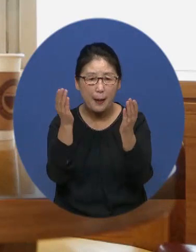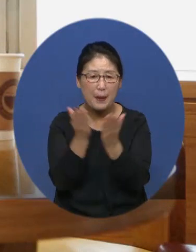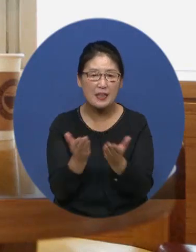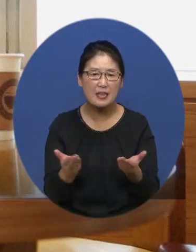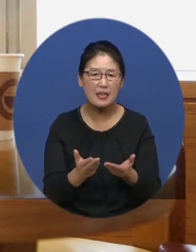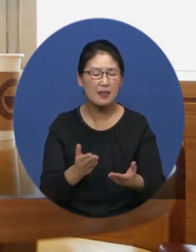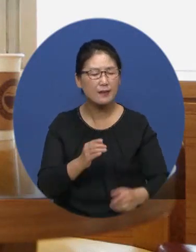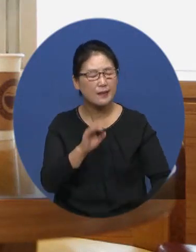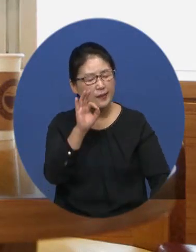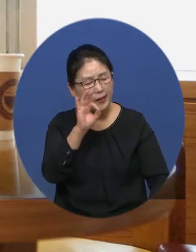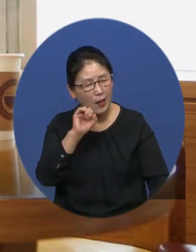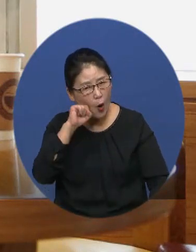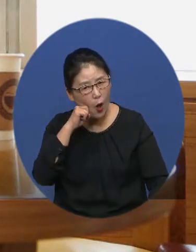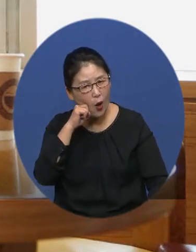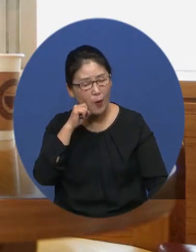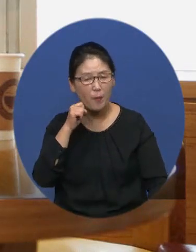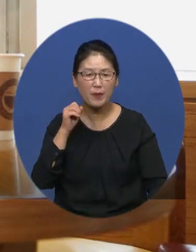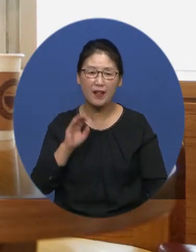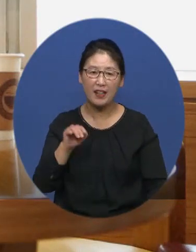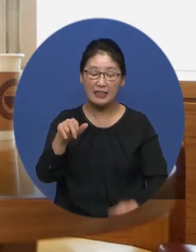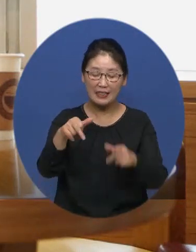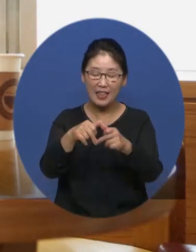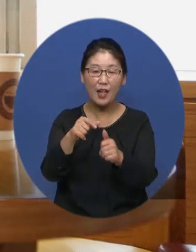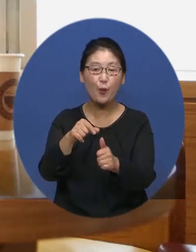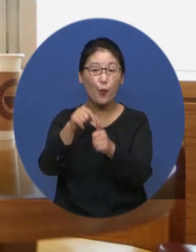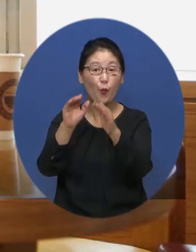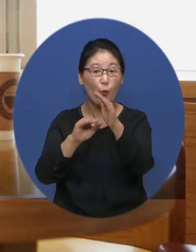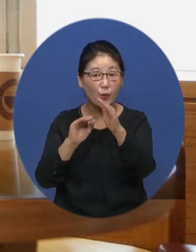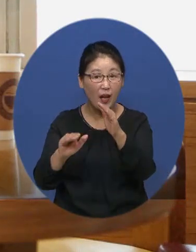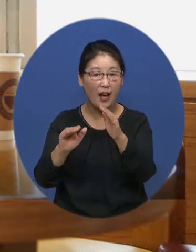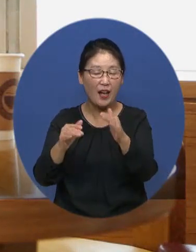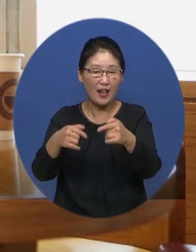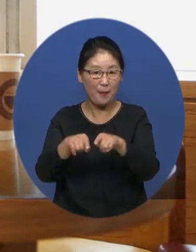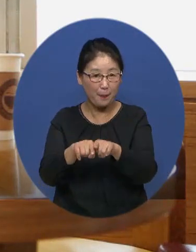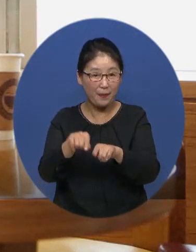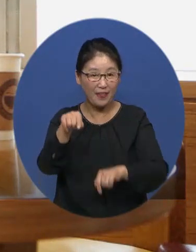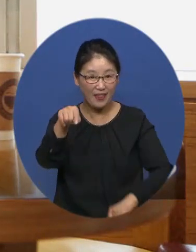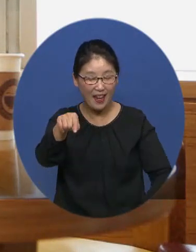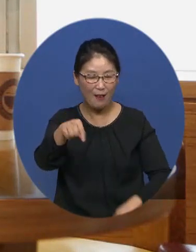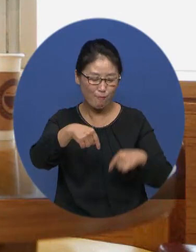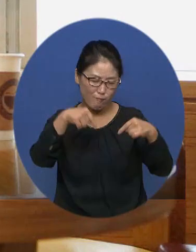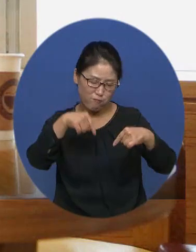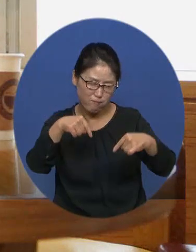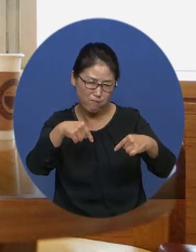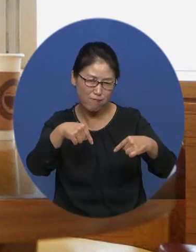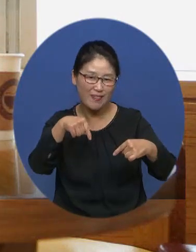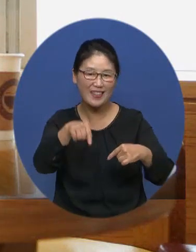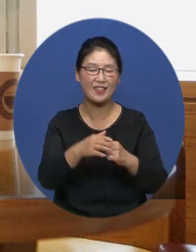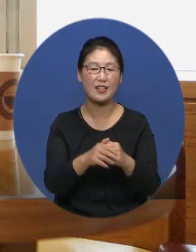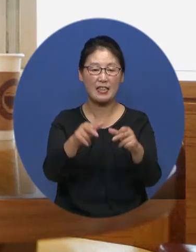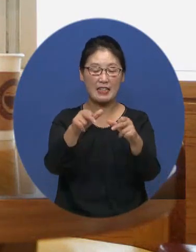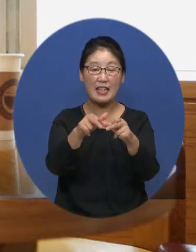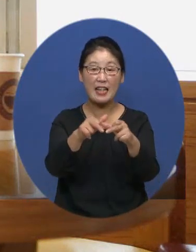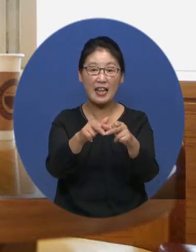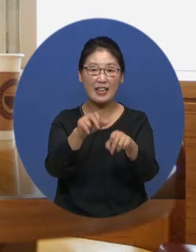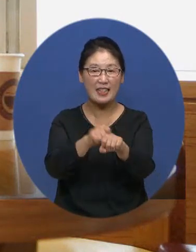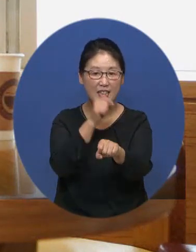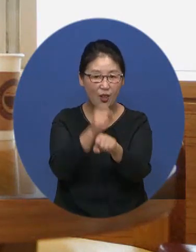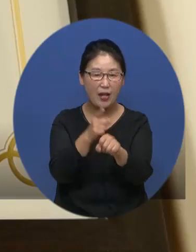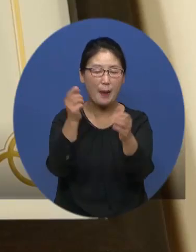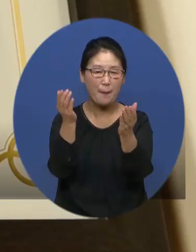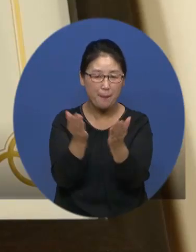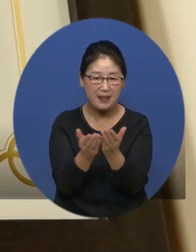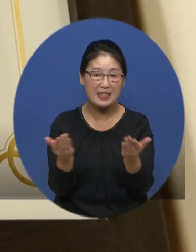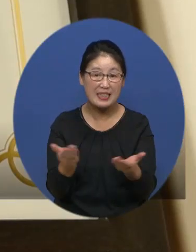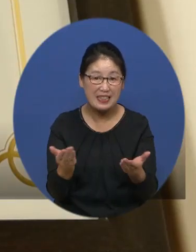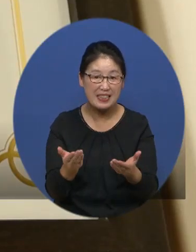어려웠어요. 그래서 장애인공단하고 같이 협업을 해서 거기 직무에 맞는 장애인들이 할 수